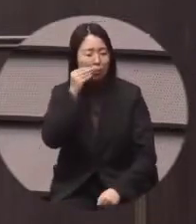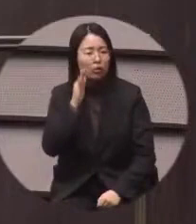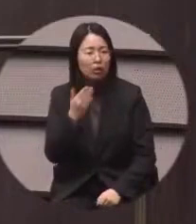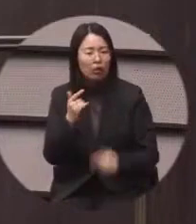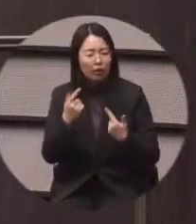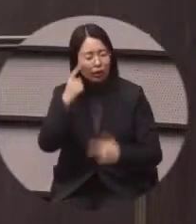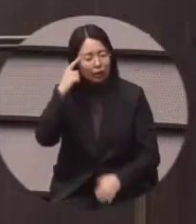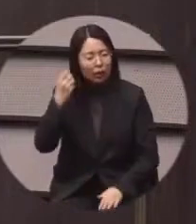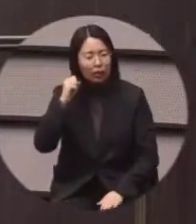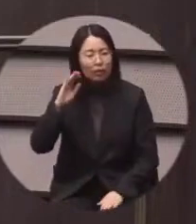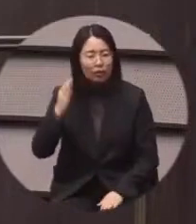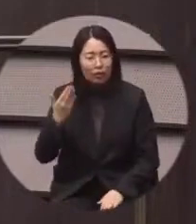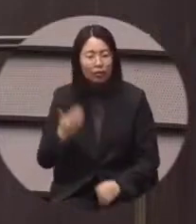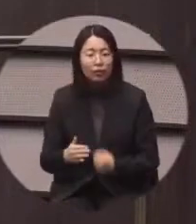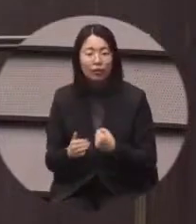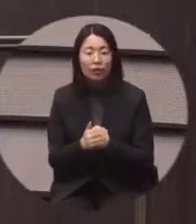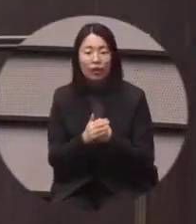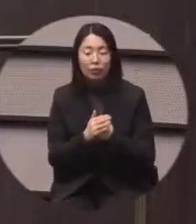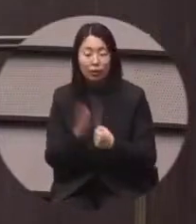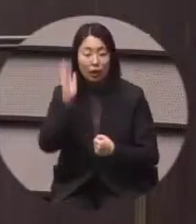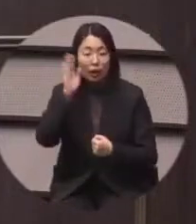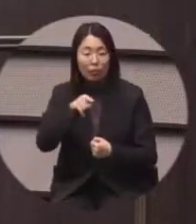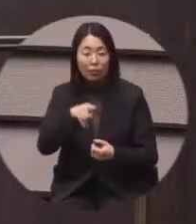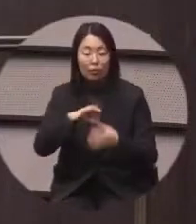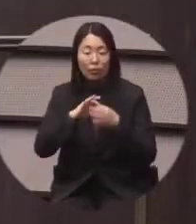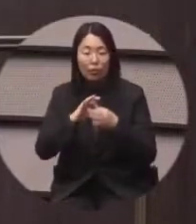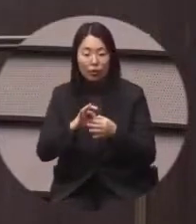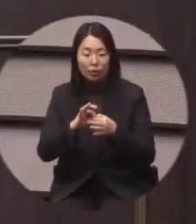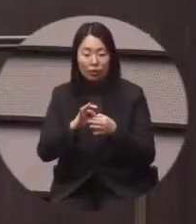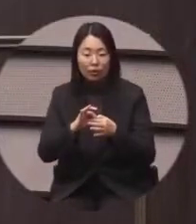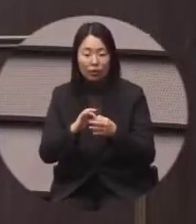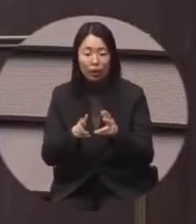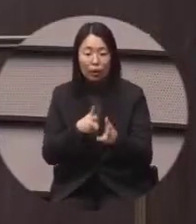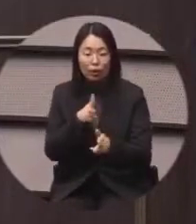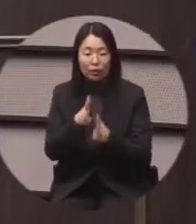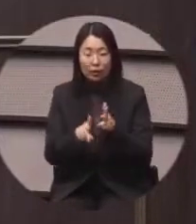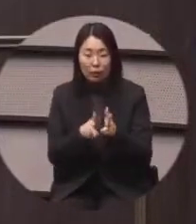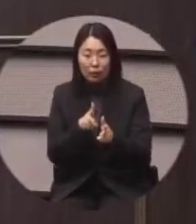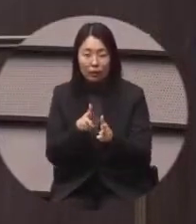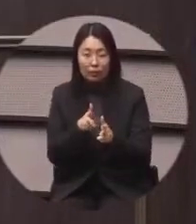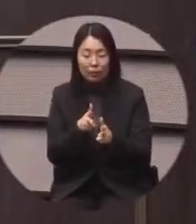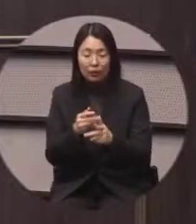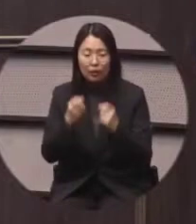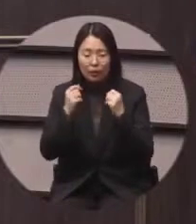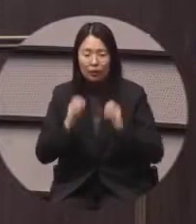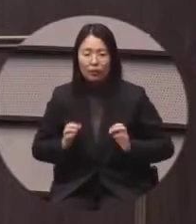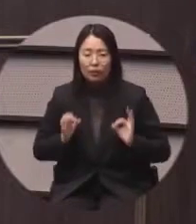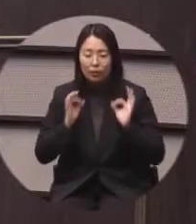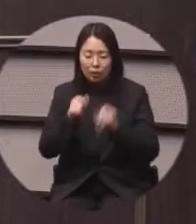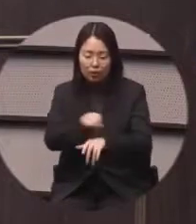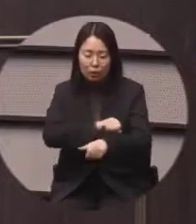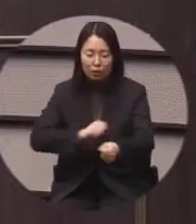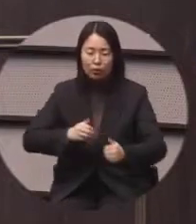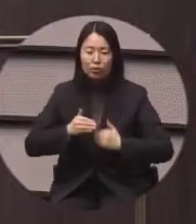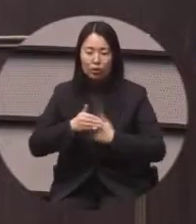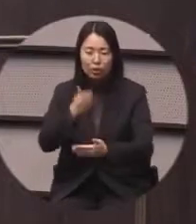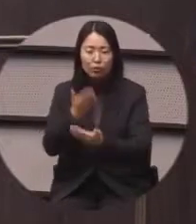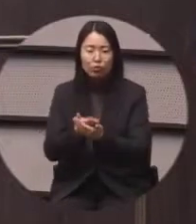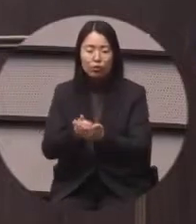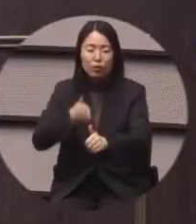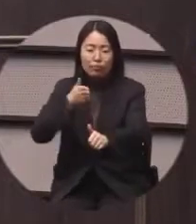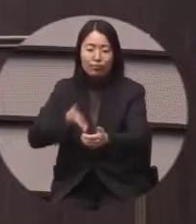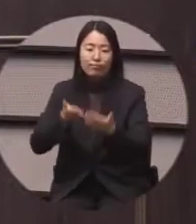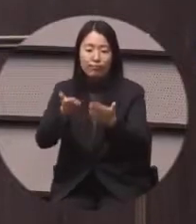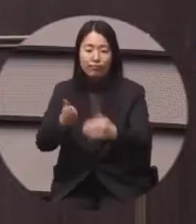도시계획이 반영된 도시개발 사업을 적극 추진해 주실 것을 강력히 요구합니다. 이상으로 시정질문을